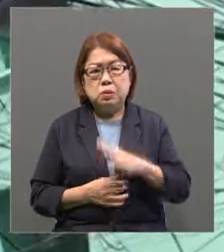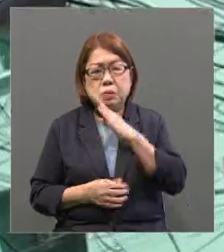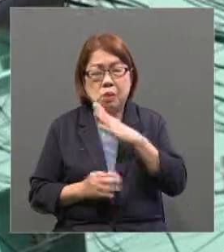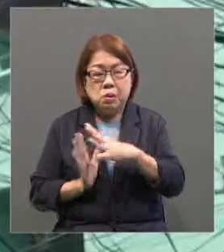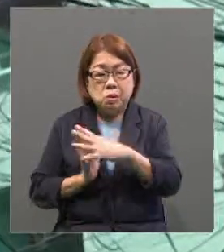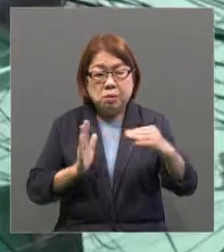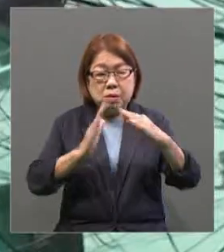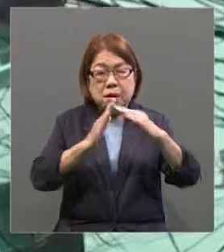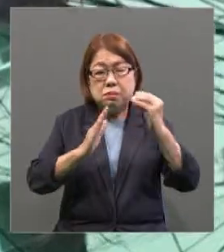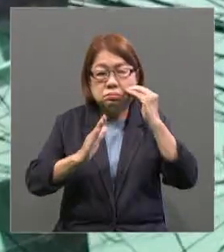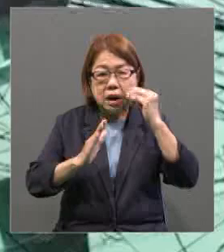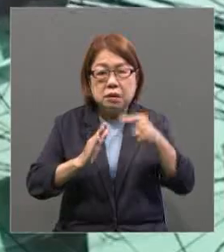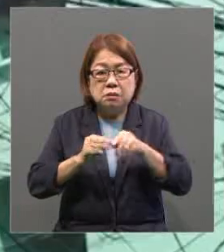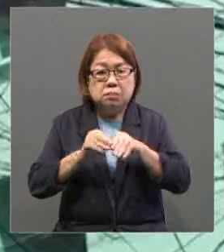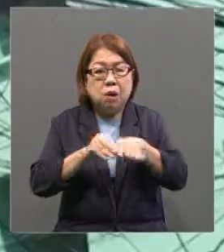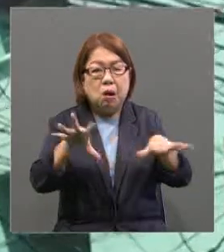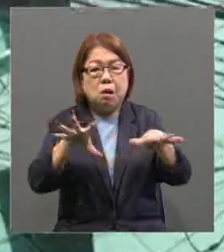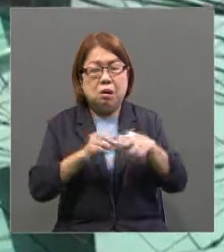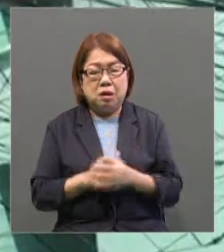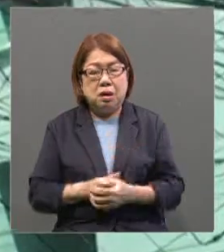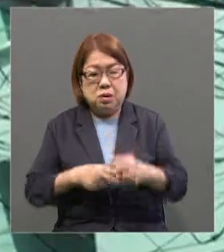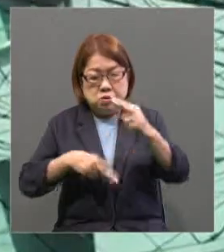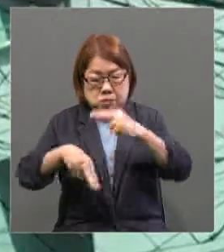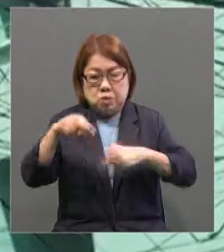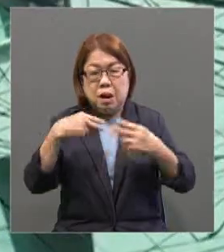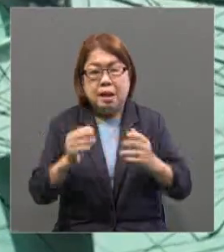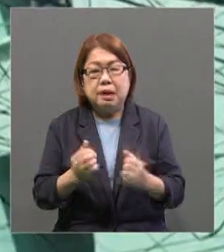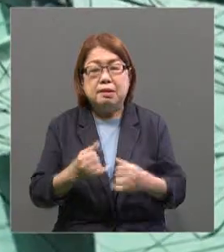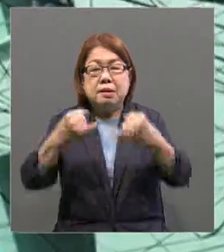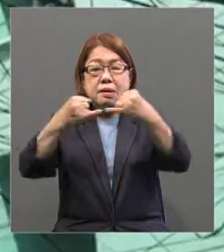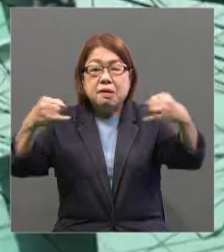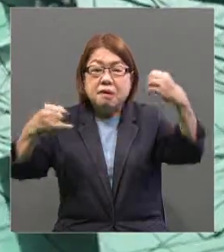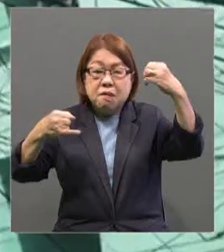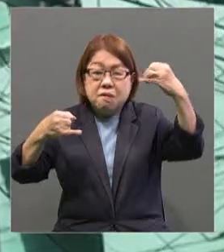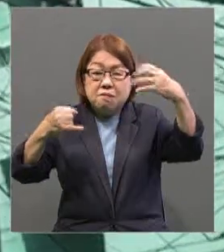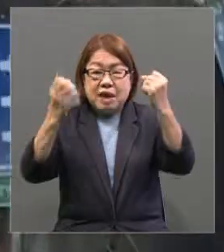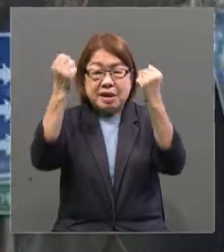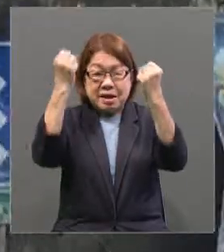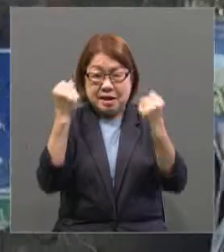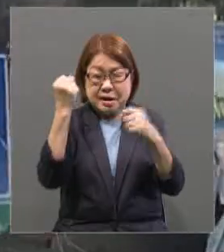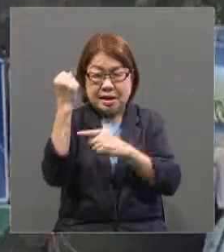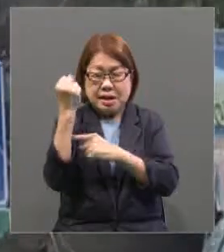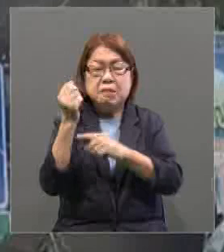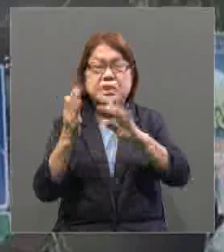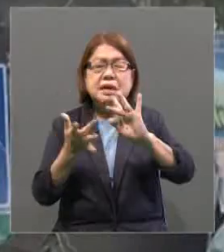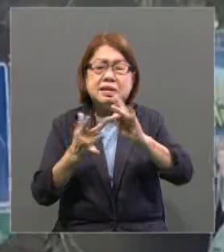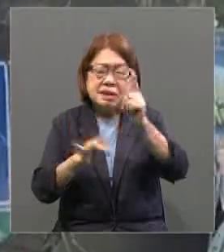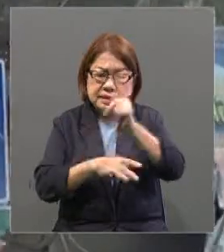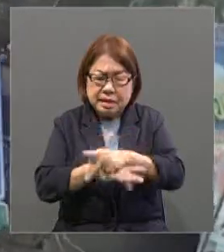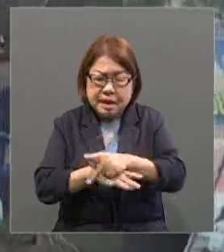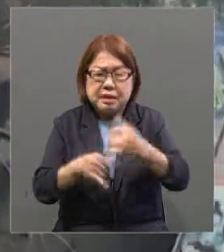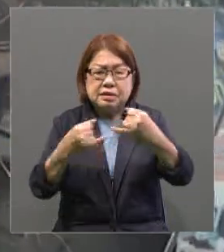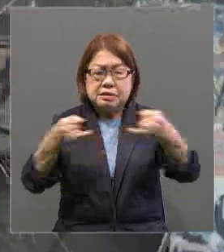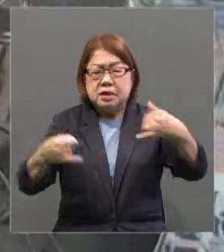ไปเนี่ยจะเกิดอะไรขึ้นจากการตรวจสอบเนี่ยพบว่าไฟลุกไหม้สายสัญญาณสื่อสารที่อยู่บนเสาไฟฟ้าทั้งสายอินเทอร์เน็ตสายโทรศัพ